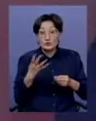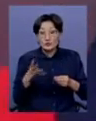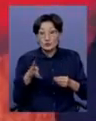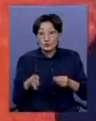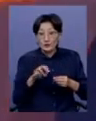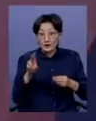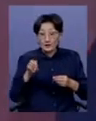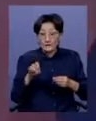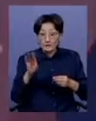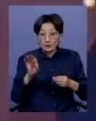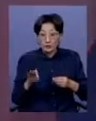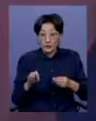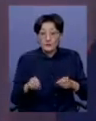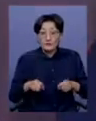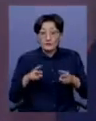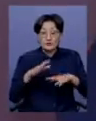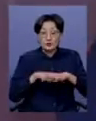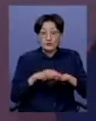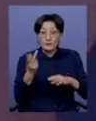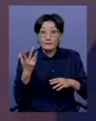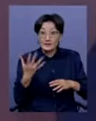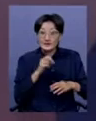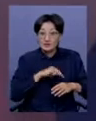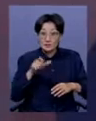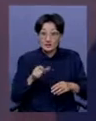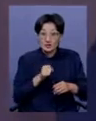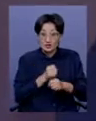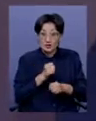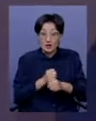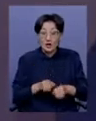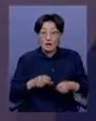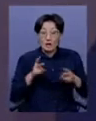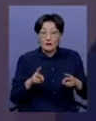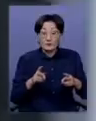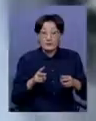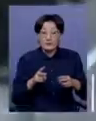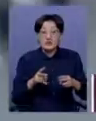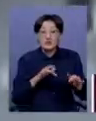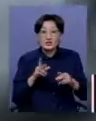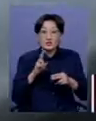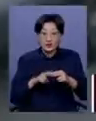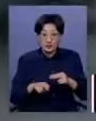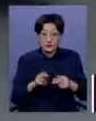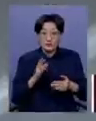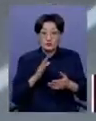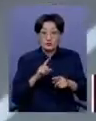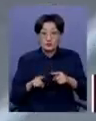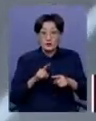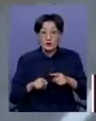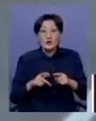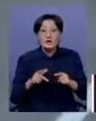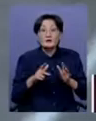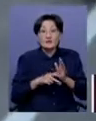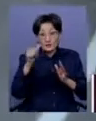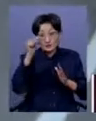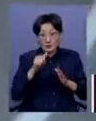Бір қызығы, бұл қылмысты сол банктің 5 қызметкері жасаған. Қылмыстық іс аяқталу сатысында. Анықталғаны, биылғы жылдың тек 8 айында қылмыстық